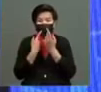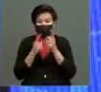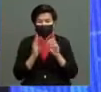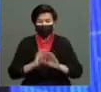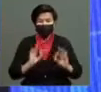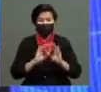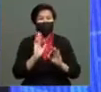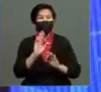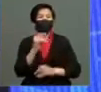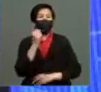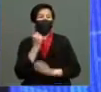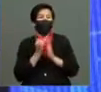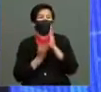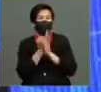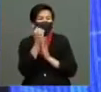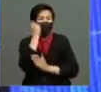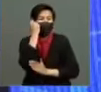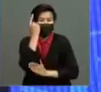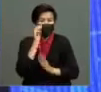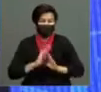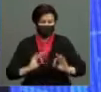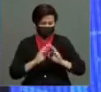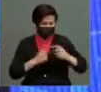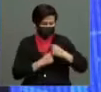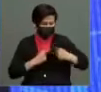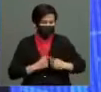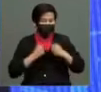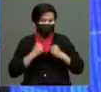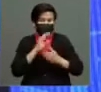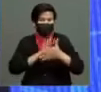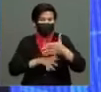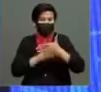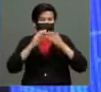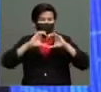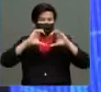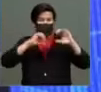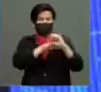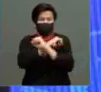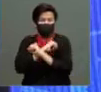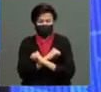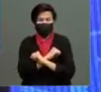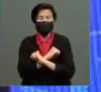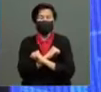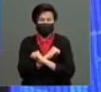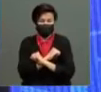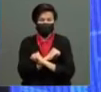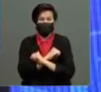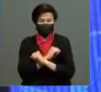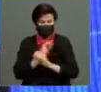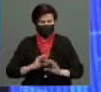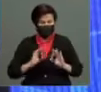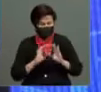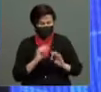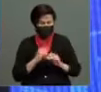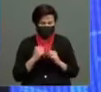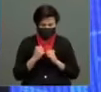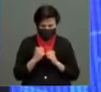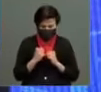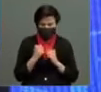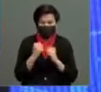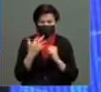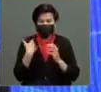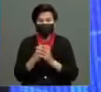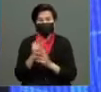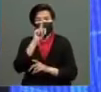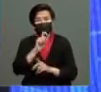ถูกต้องแล้วก็ให้ทุกท่านเกิดความมั่นใจในมาตรการของรัฐนะคะว่าเราไม่ได้นิ่งนอนใจกับทุกเหตุการณ์ที่เกิดขึ้นรวมถึงกับทุก